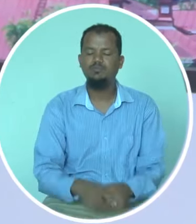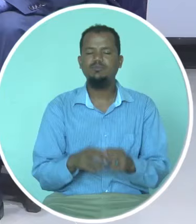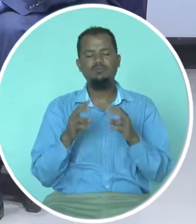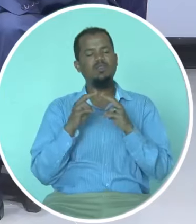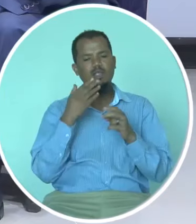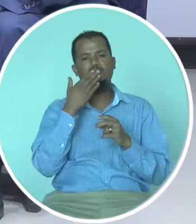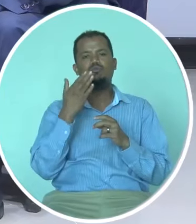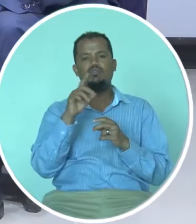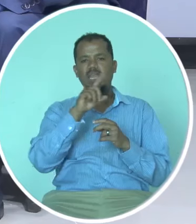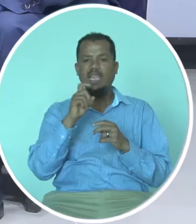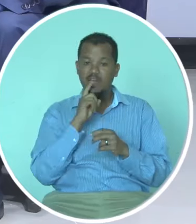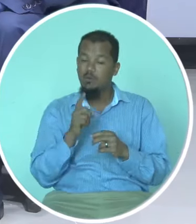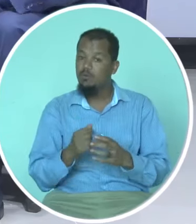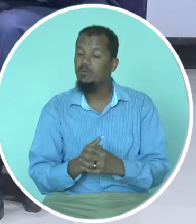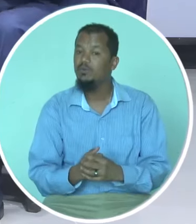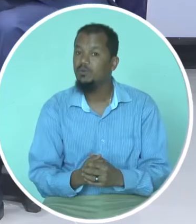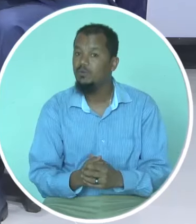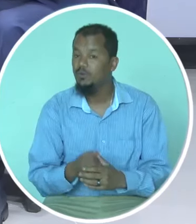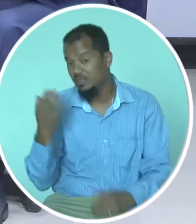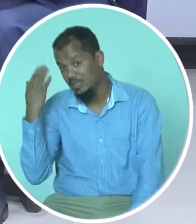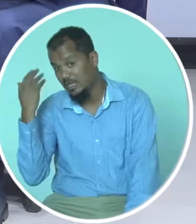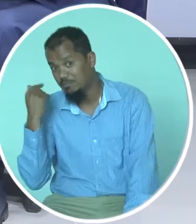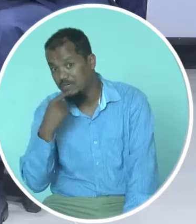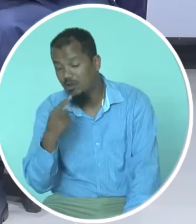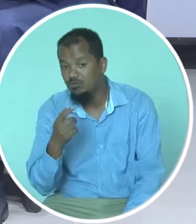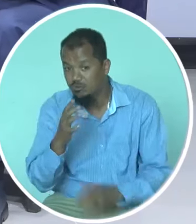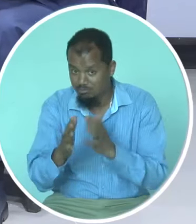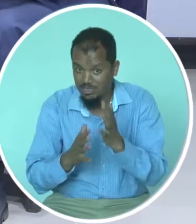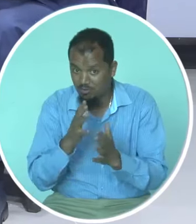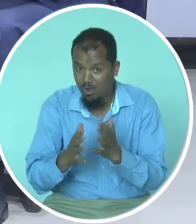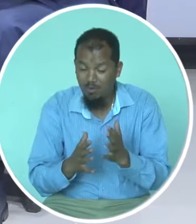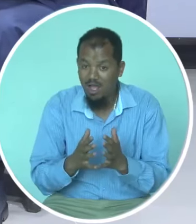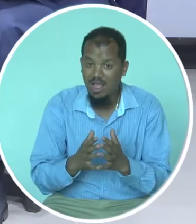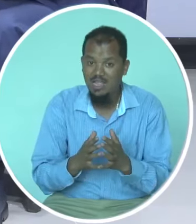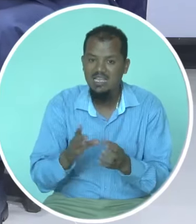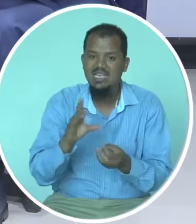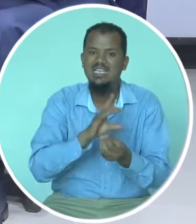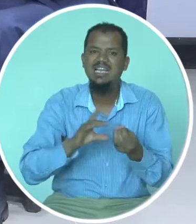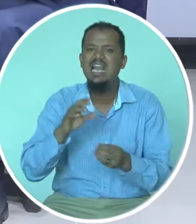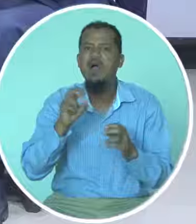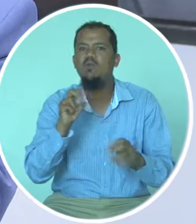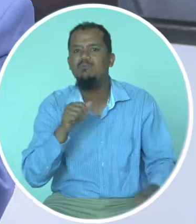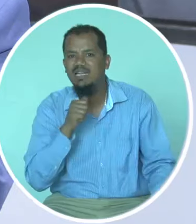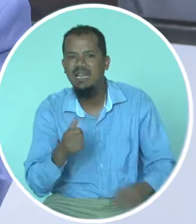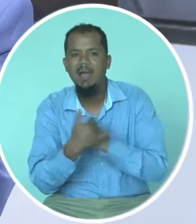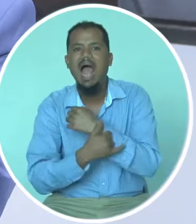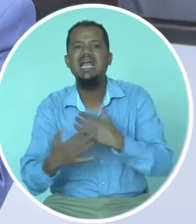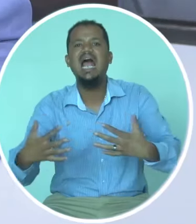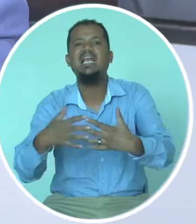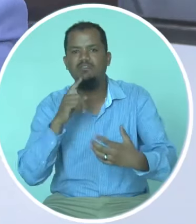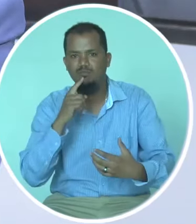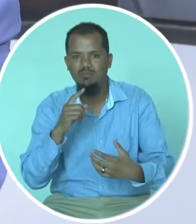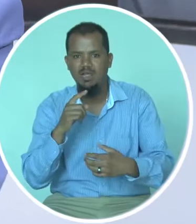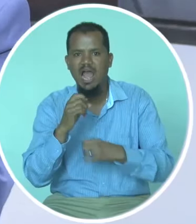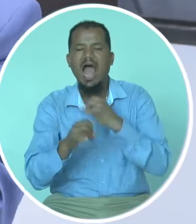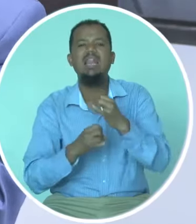በጣም ጥሩ ጥያቄ ነው እንግዲህ ቀደም ብለን እንዳልነው ምልክት ቋንቋ ክልላዊም አይደለም ሀገር አቀፍ ነው ብለናል